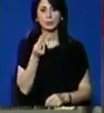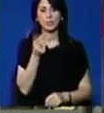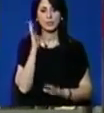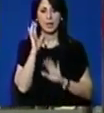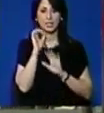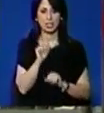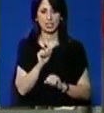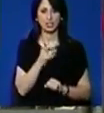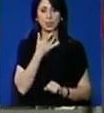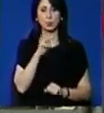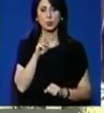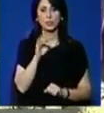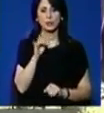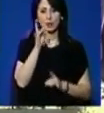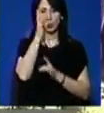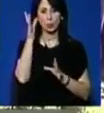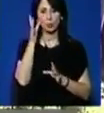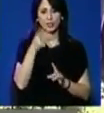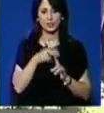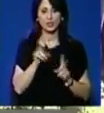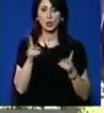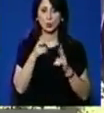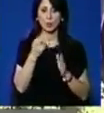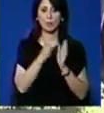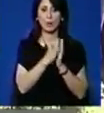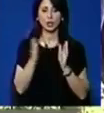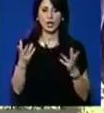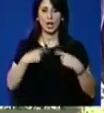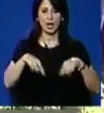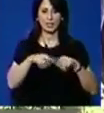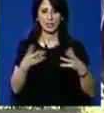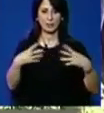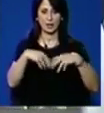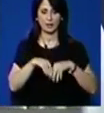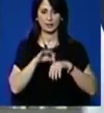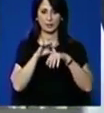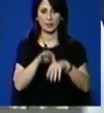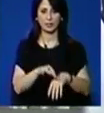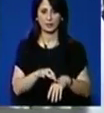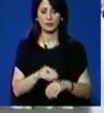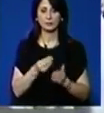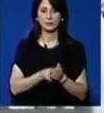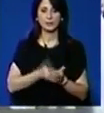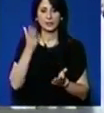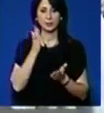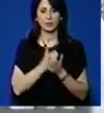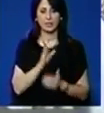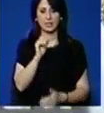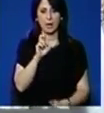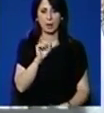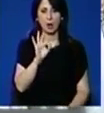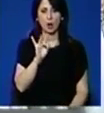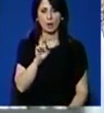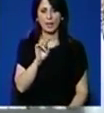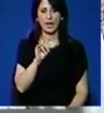ფინანსური მხარდაჭერა და მუნციპალიტეტის კულტურის საკლუბო საბიბლიოთეკო გაერთიანების ორგანიზებით იმართება. ფასდაუდებელი არის სულხან-საბა